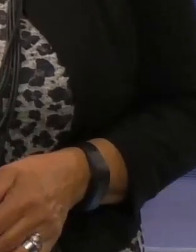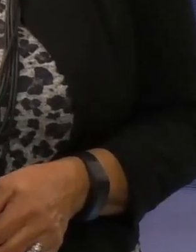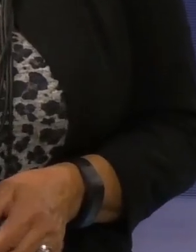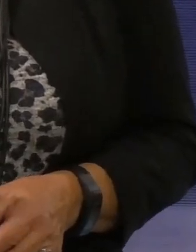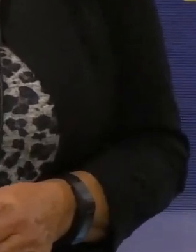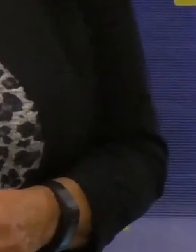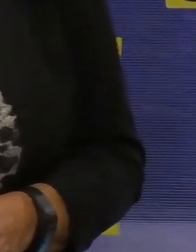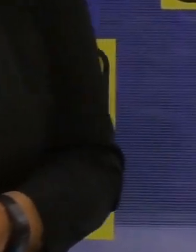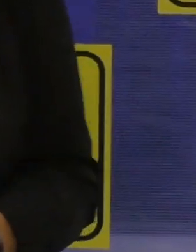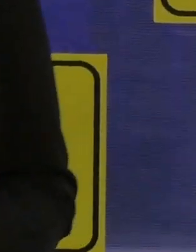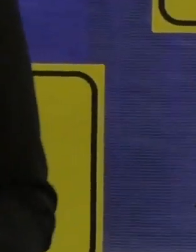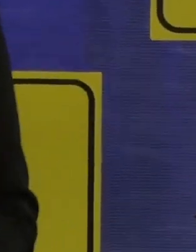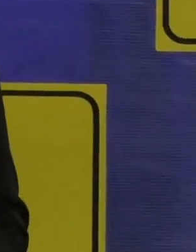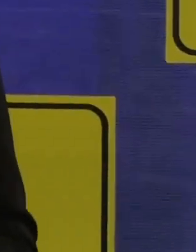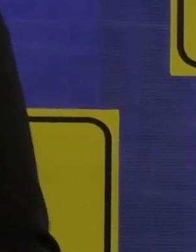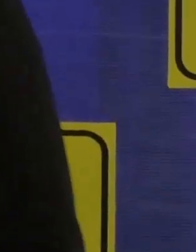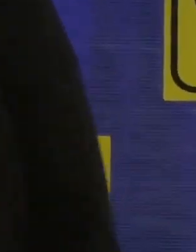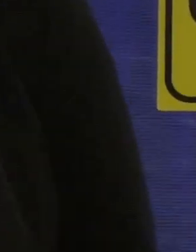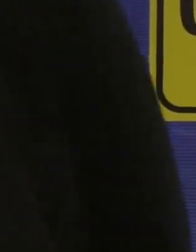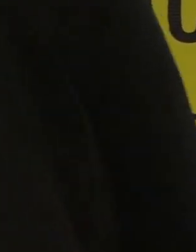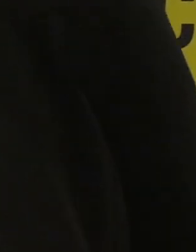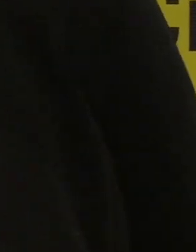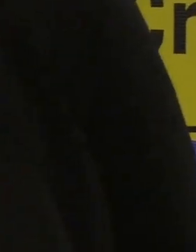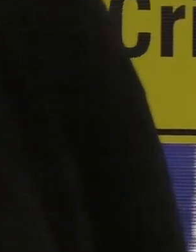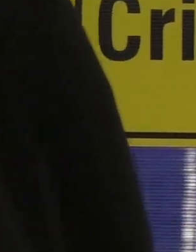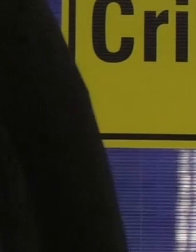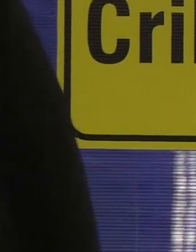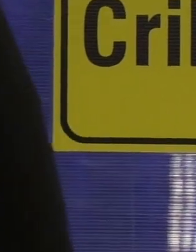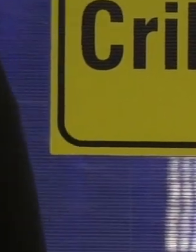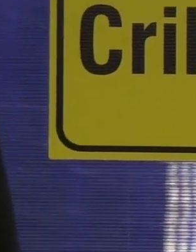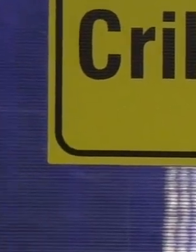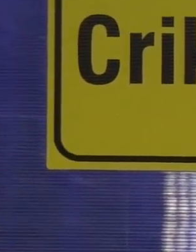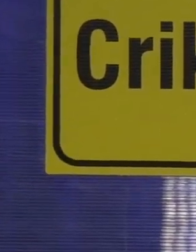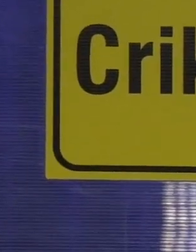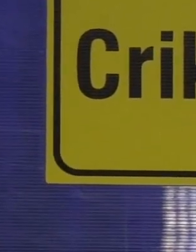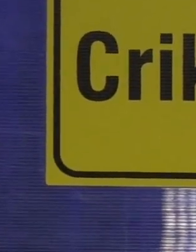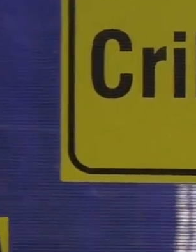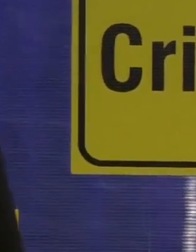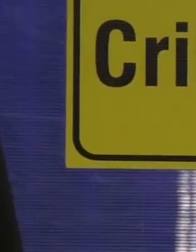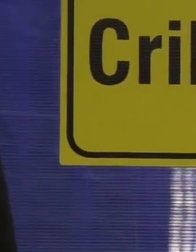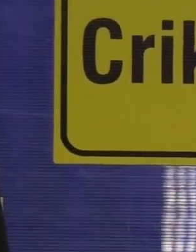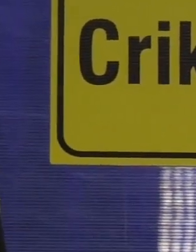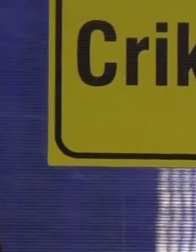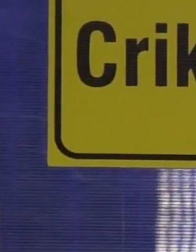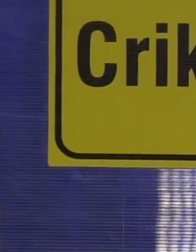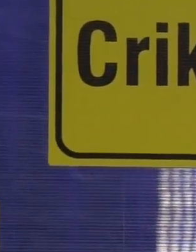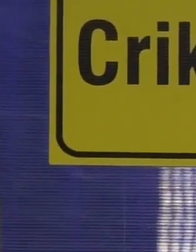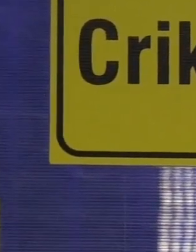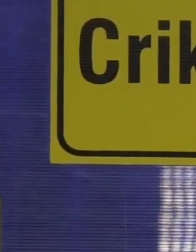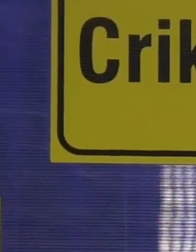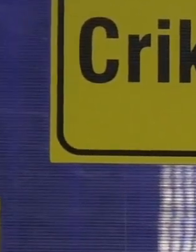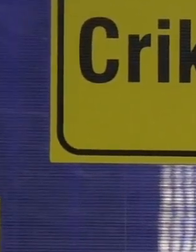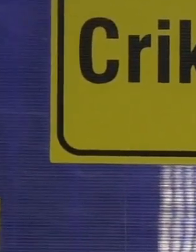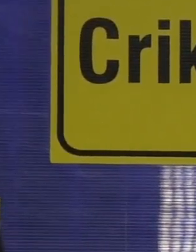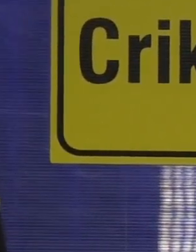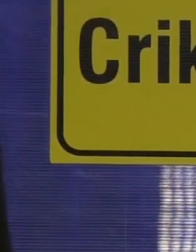pokukati. A mi gremo pokukati naš prilog od našega kviza, ke ga delamo i u Premanturi, u Medulinu,